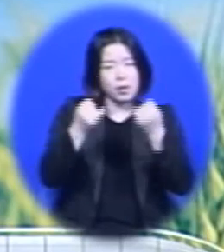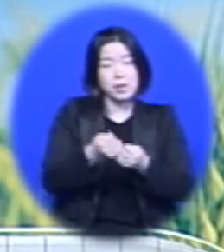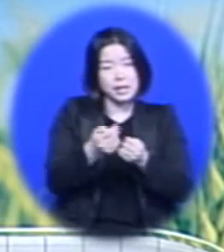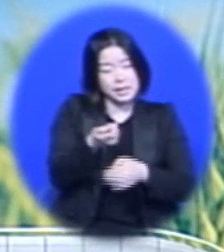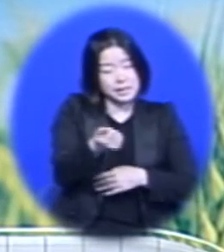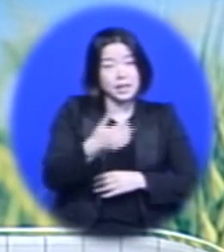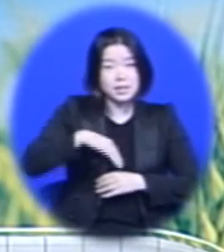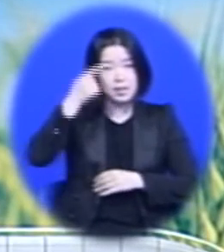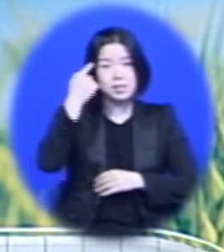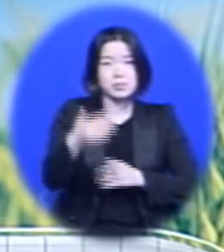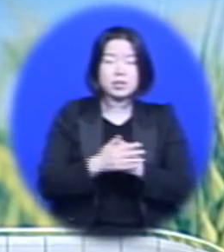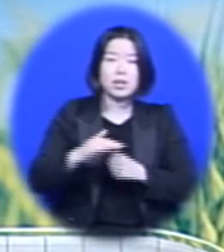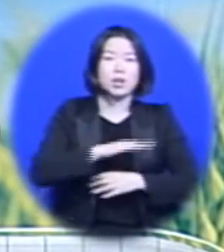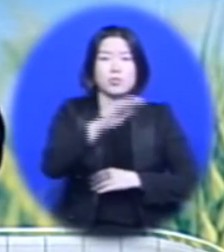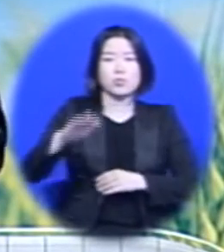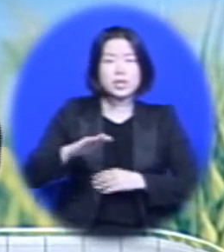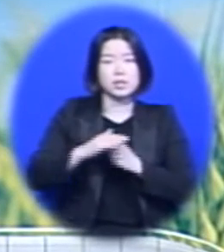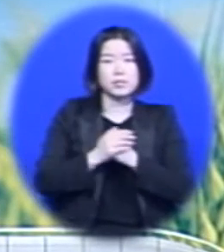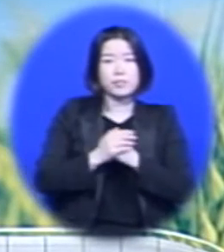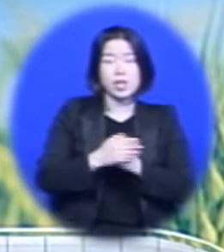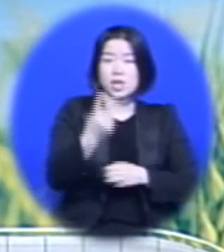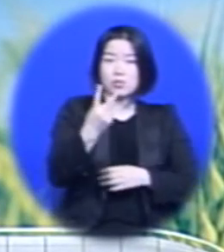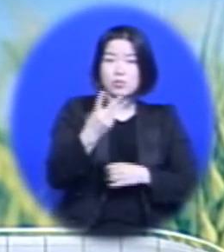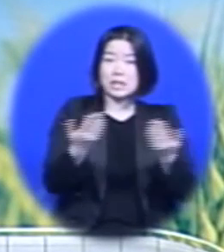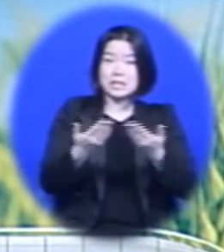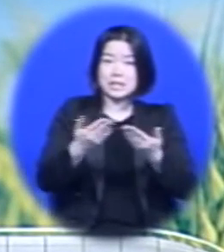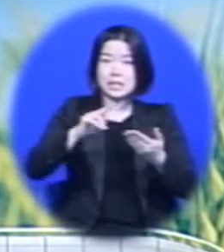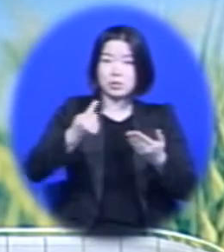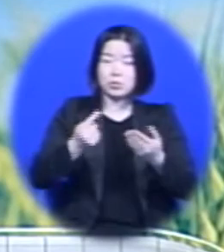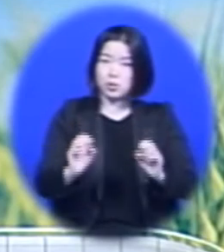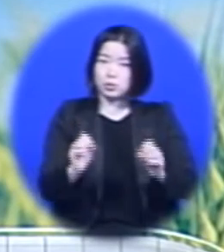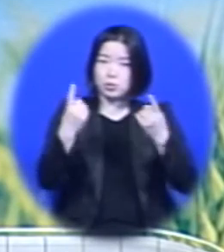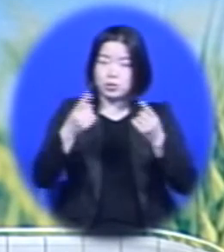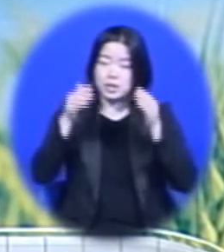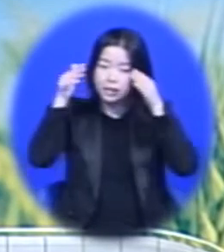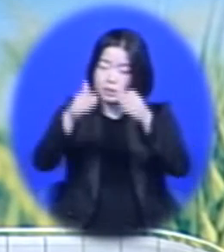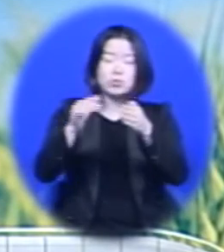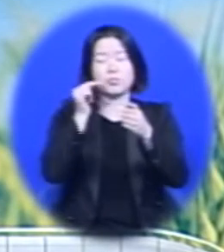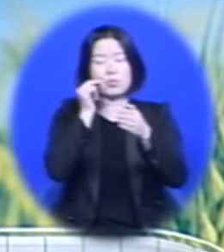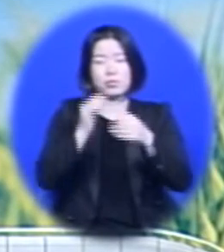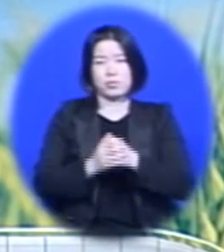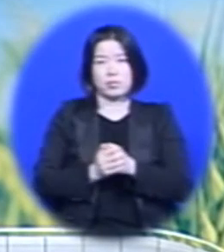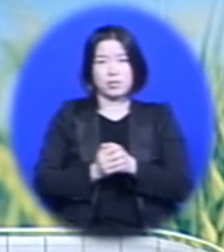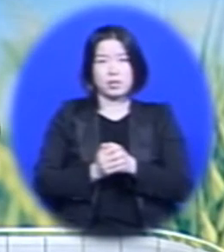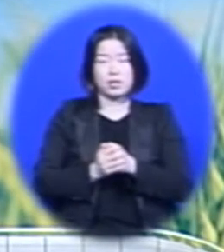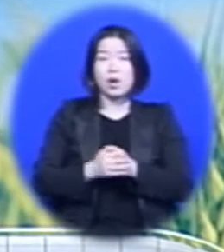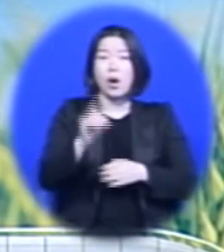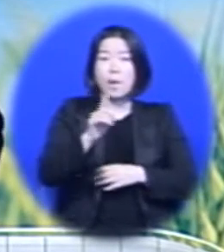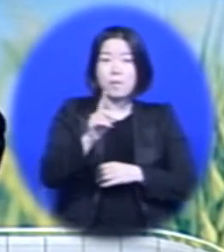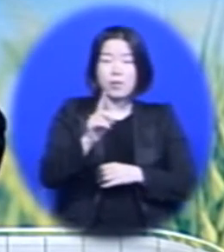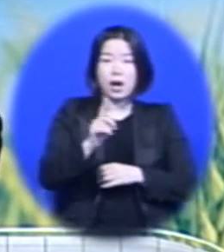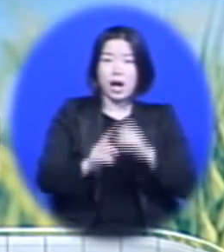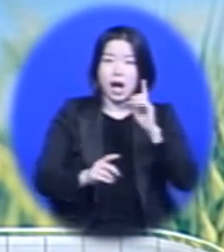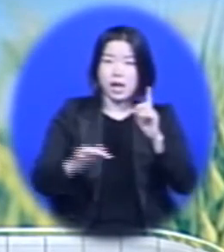아십니까? 우리는 두 가지 일도 동시에 집중하지를 못합니다. 무엇인가